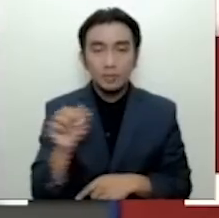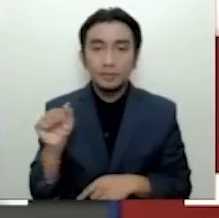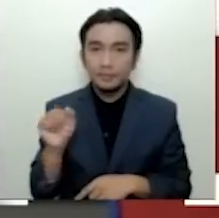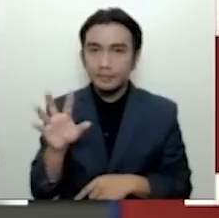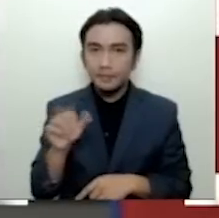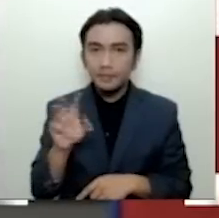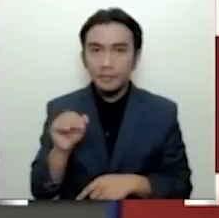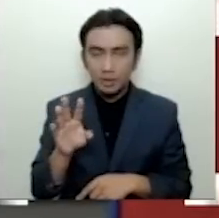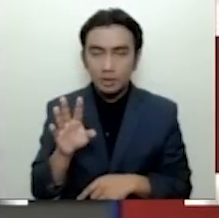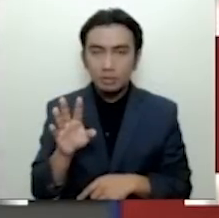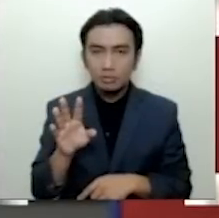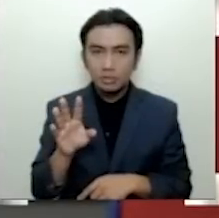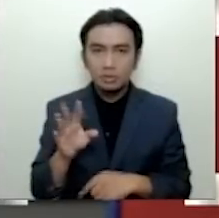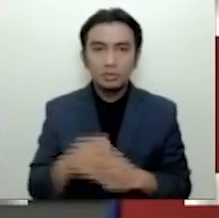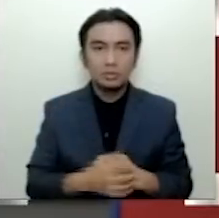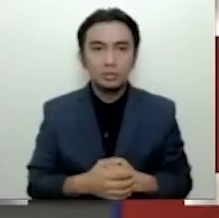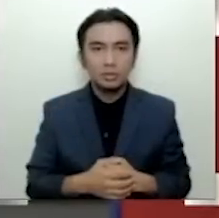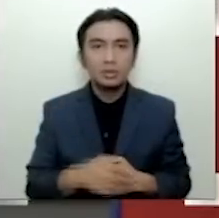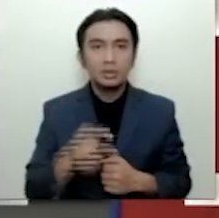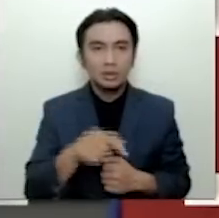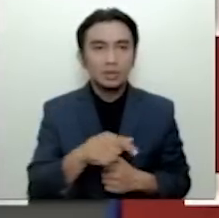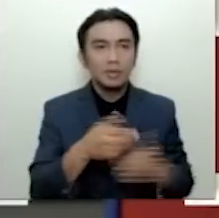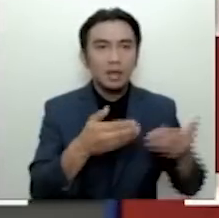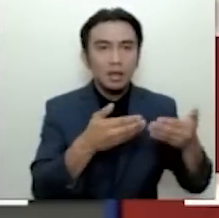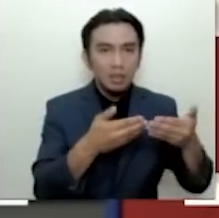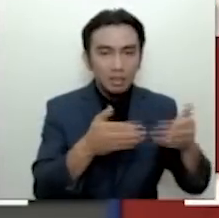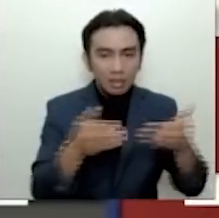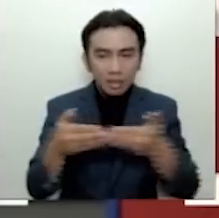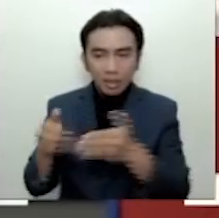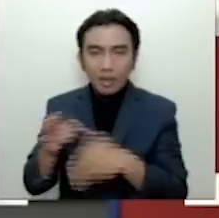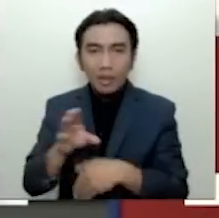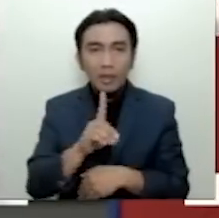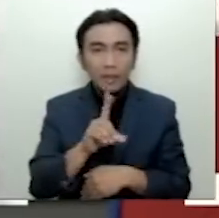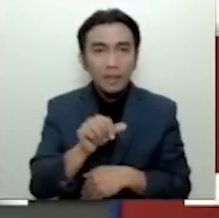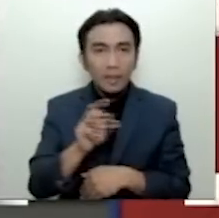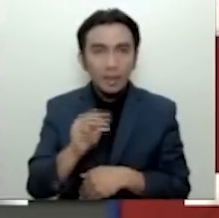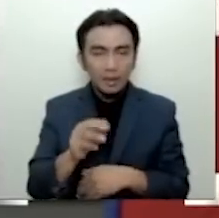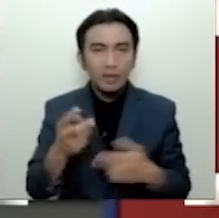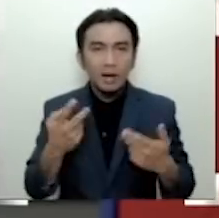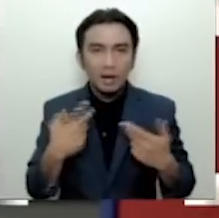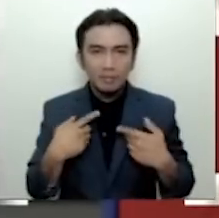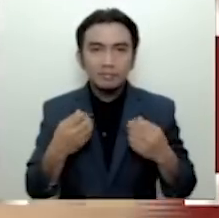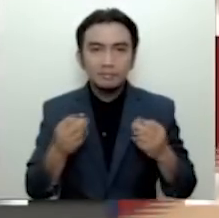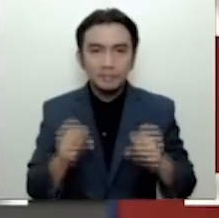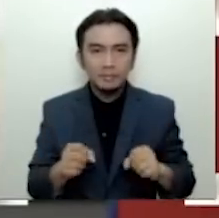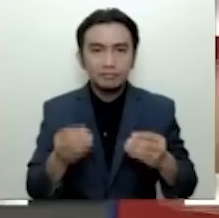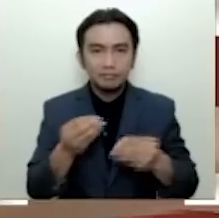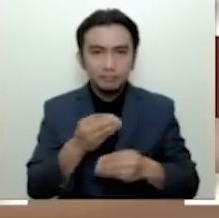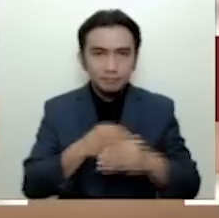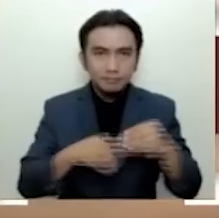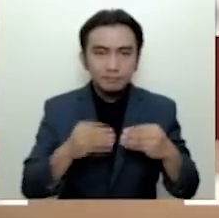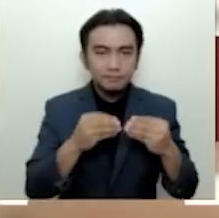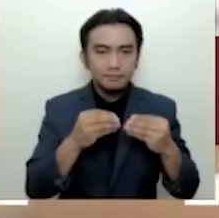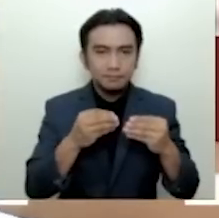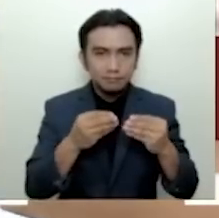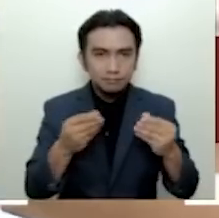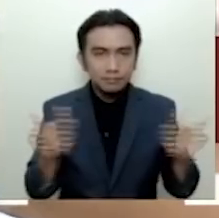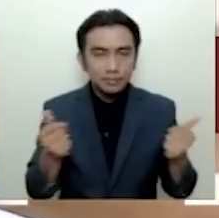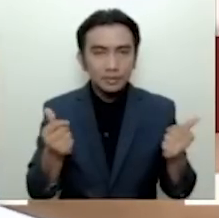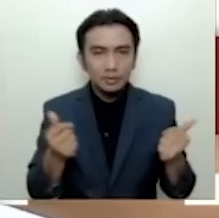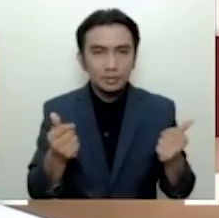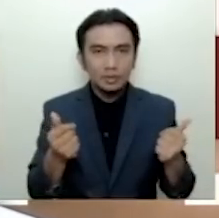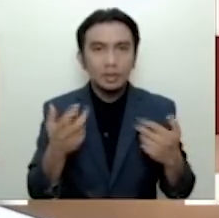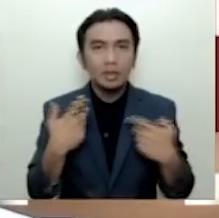allow the La Mesa Dam and Ipo Dams to recover at a more comfortable level and address some of